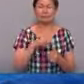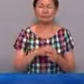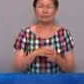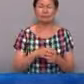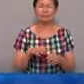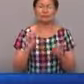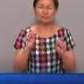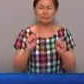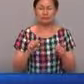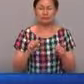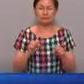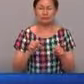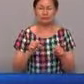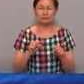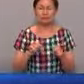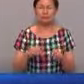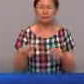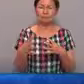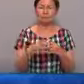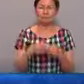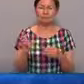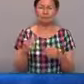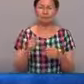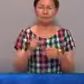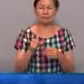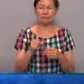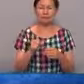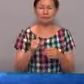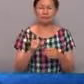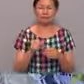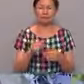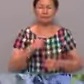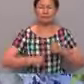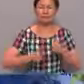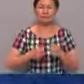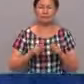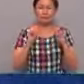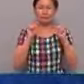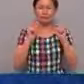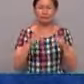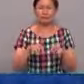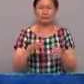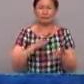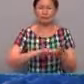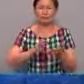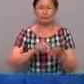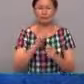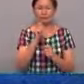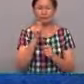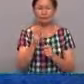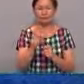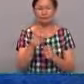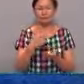рассчитывать на сотрудничество с агентством. На конкурс подали заявки 64 ребенка. Часть из